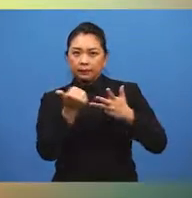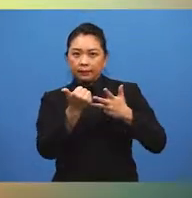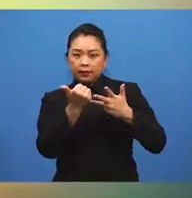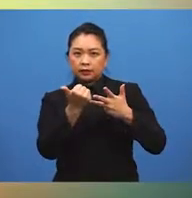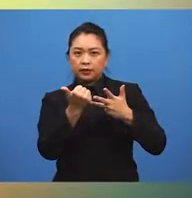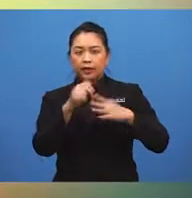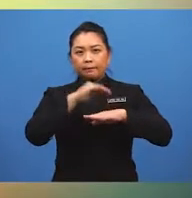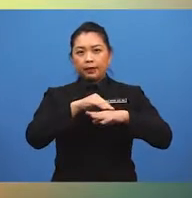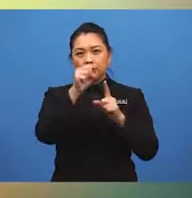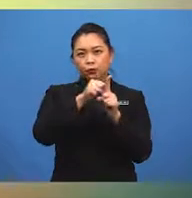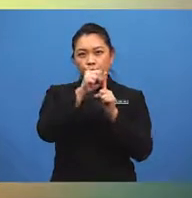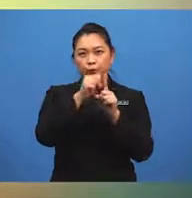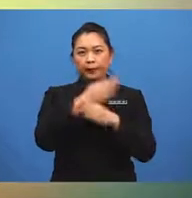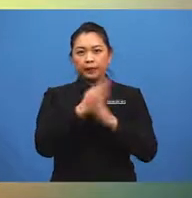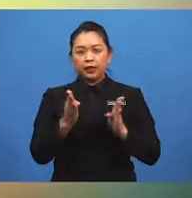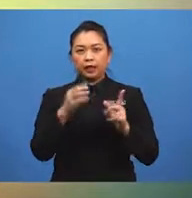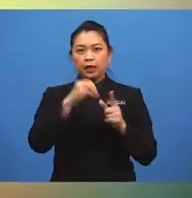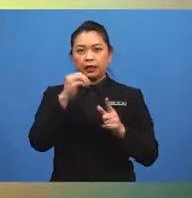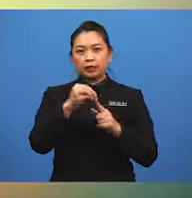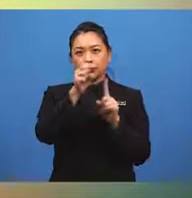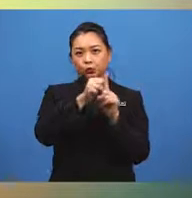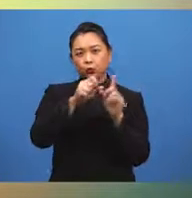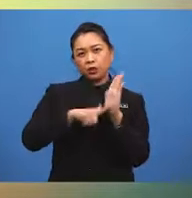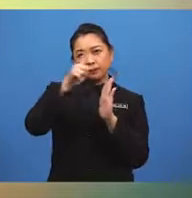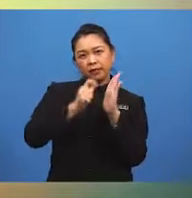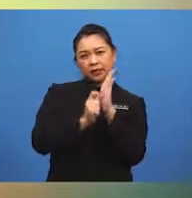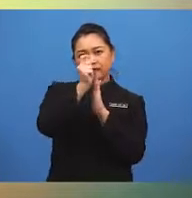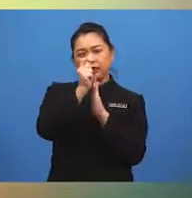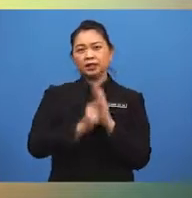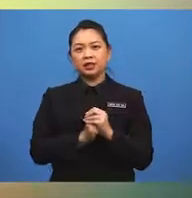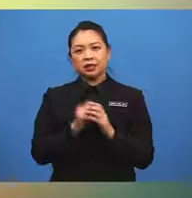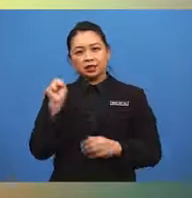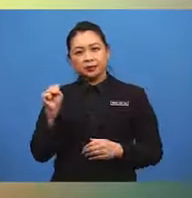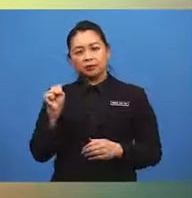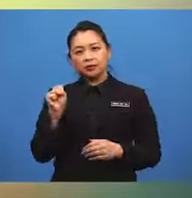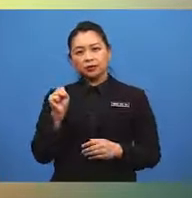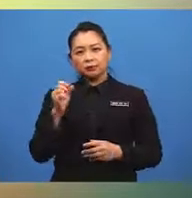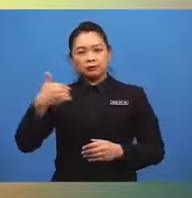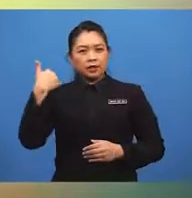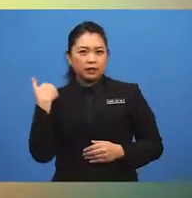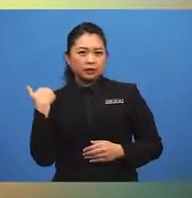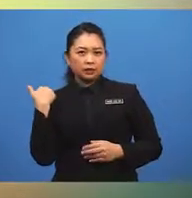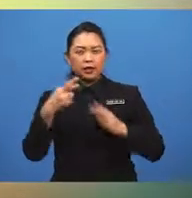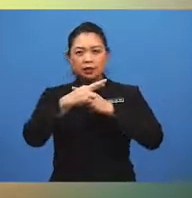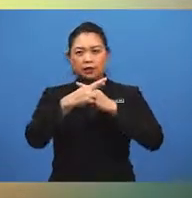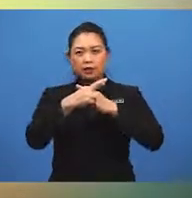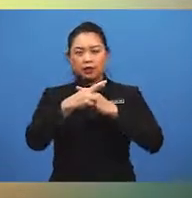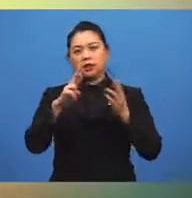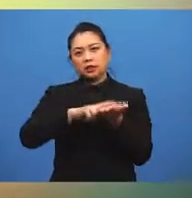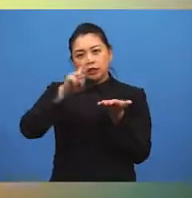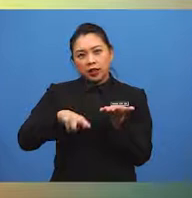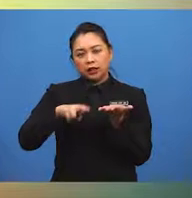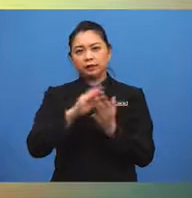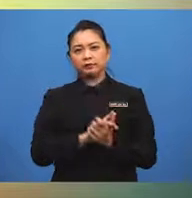Keempat, pada suhu bilik atau suhu lebih tinggi, semiconductor mempunyai rintangan yang rendah.